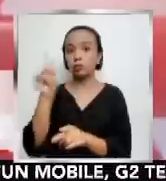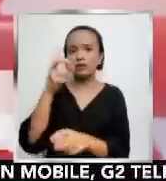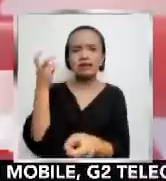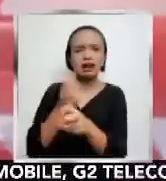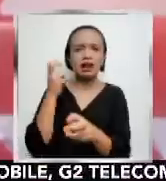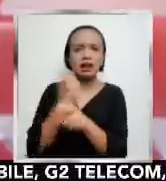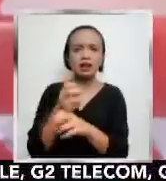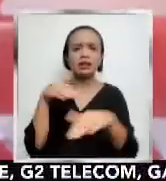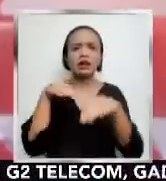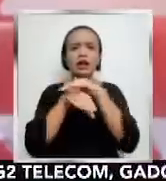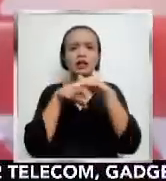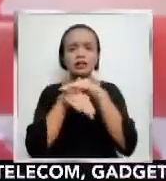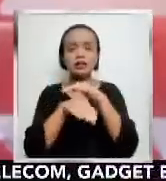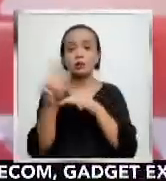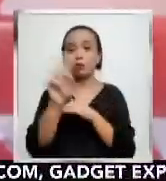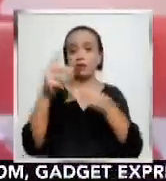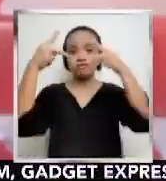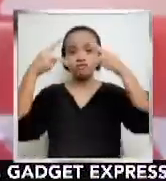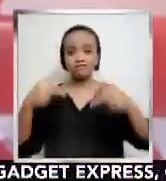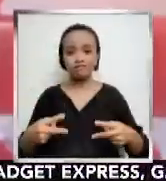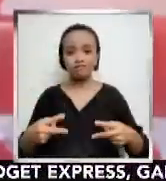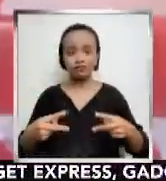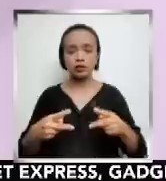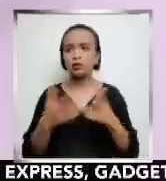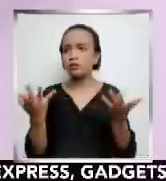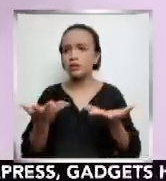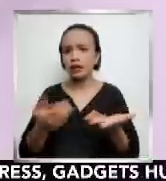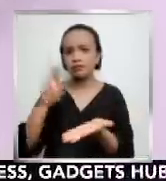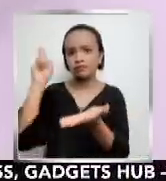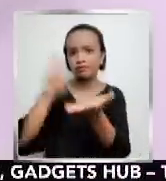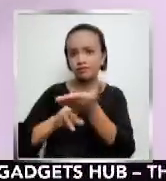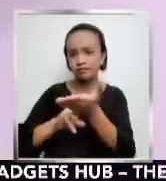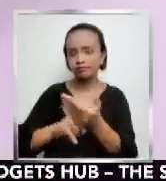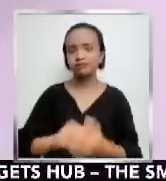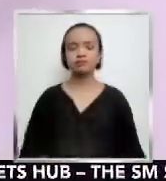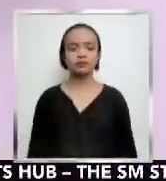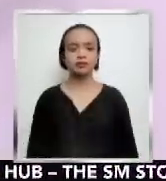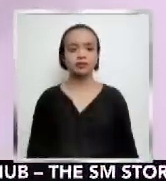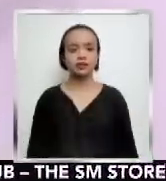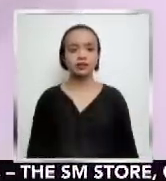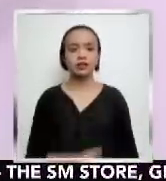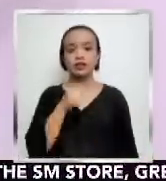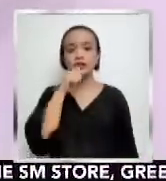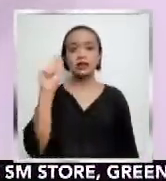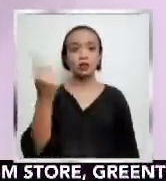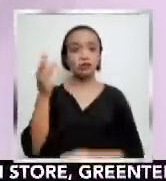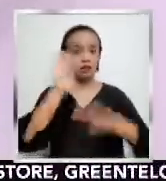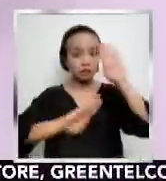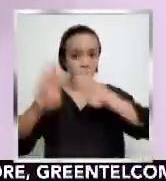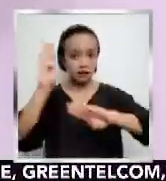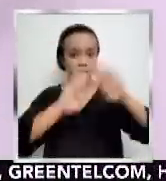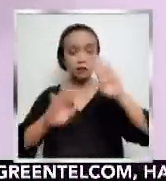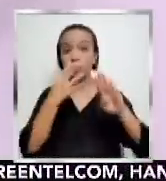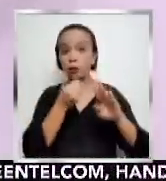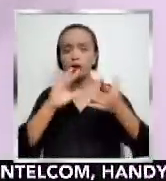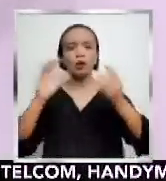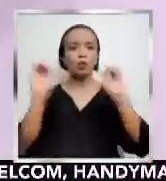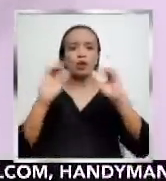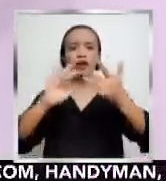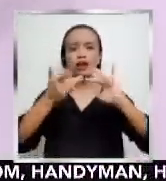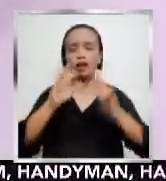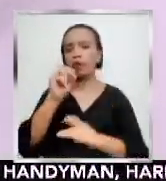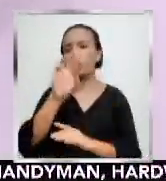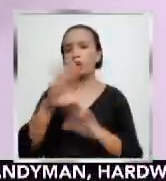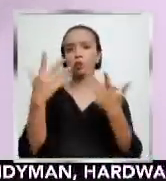pag-access sa mga website kung saan sila magre-rehistro. Bukod na problema pa yung mga walang internet o smartphone, ang payo